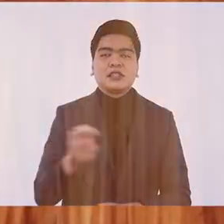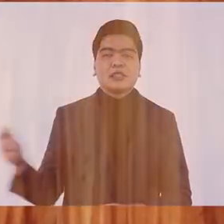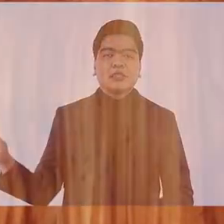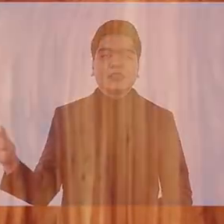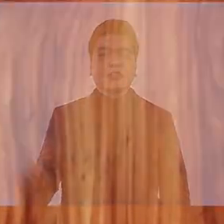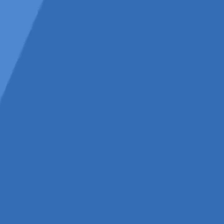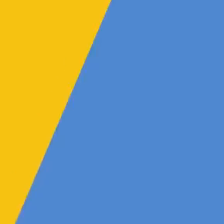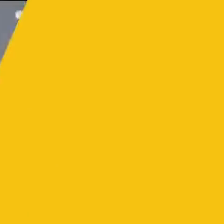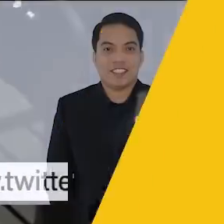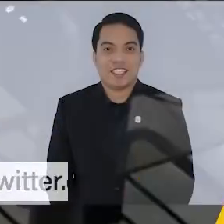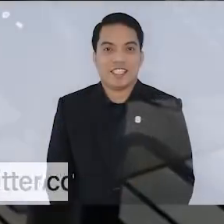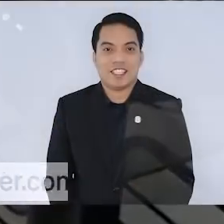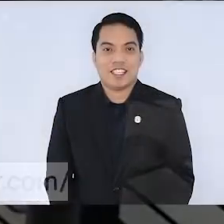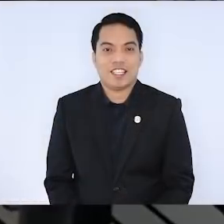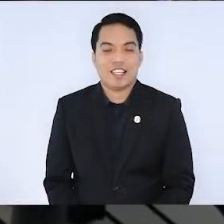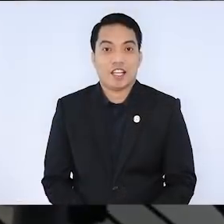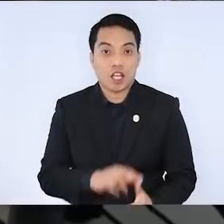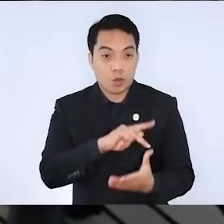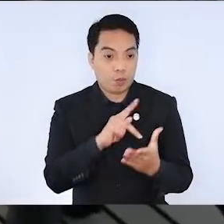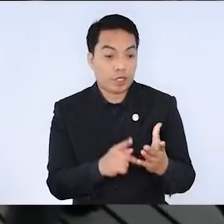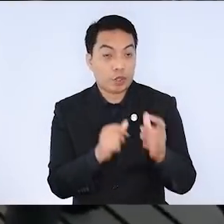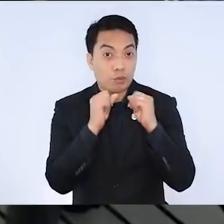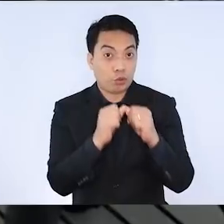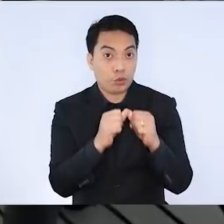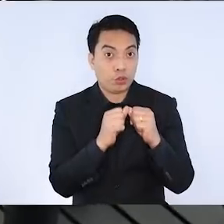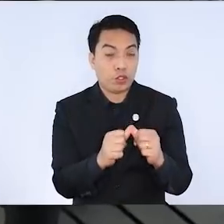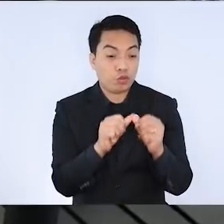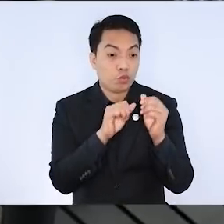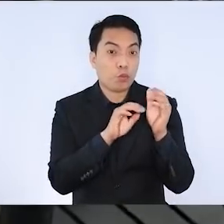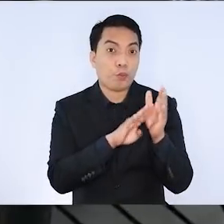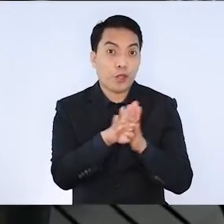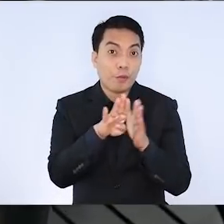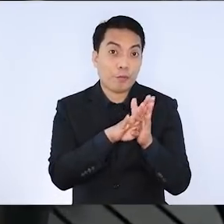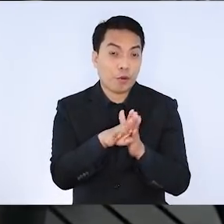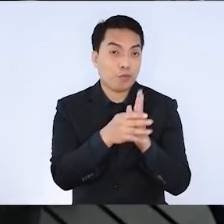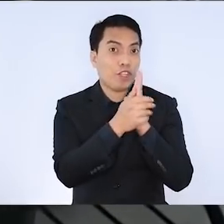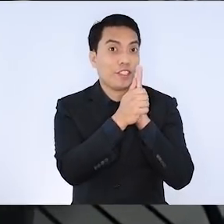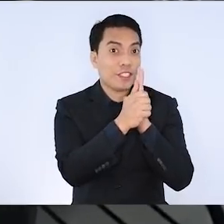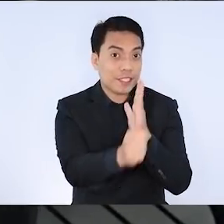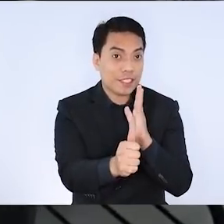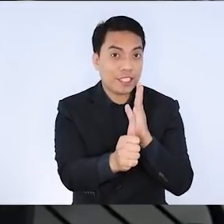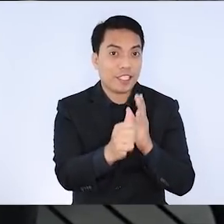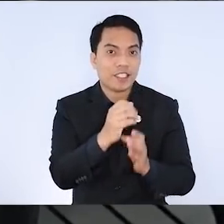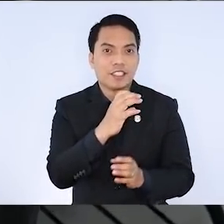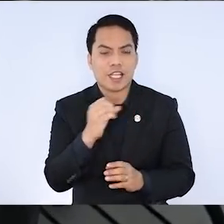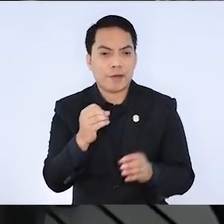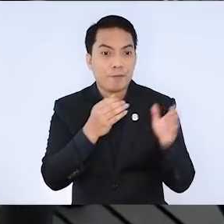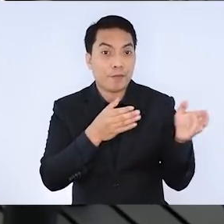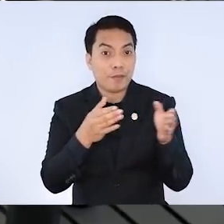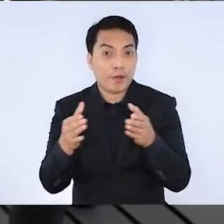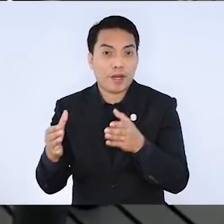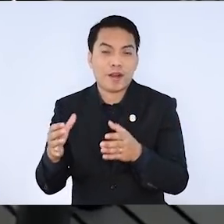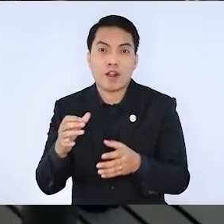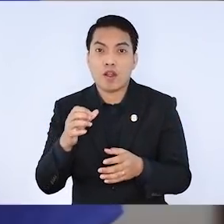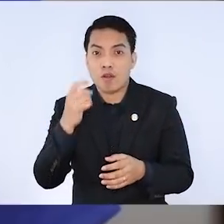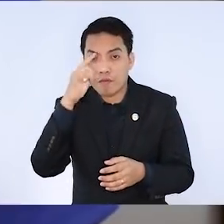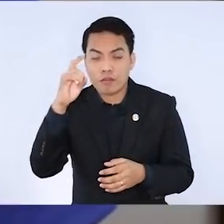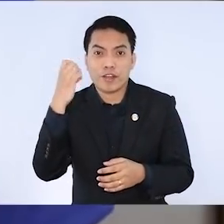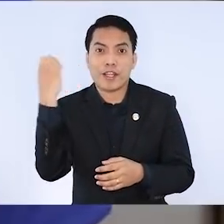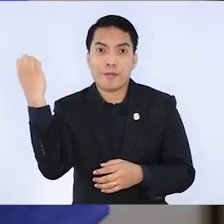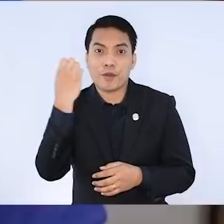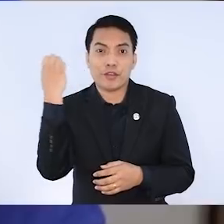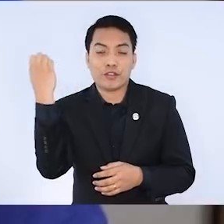Quezon East. Bahagi ng patuloy na pagpapaunlad ng kasanayan at paghahanda sa mga di inaasahang